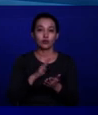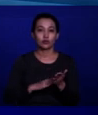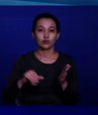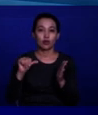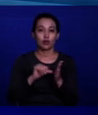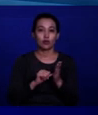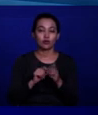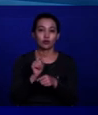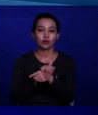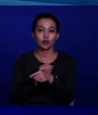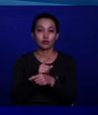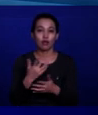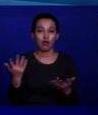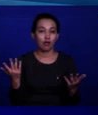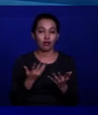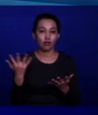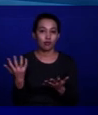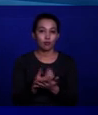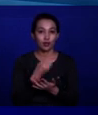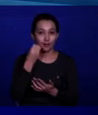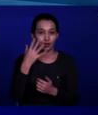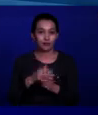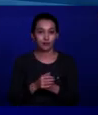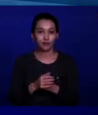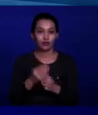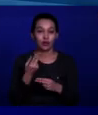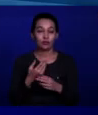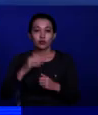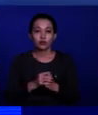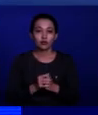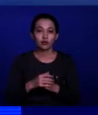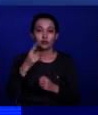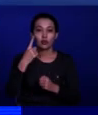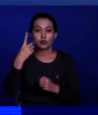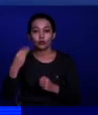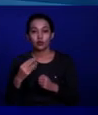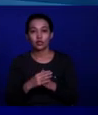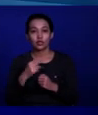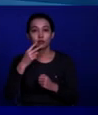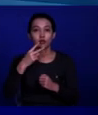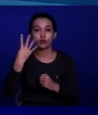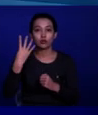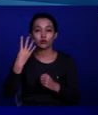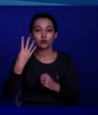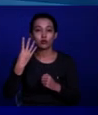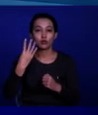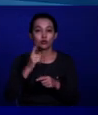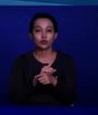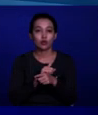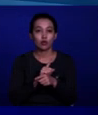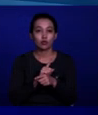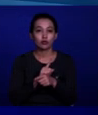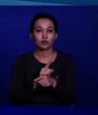soat. Buni qanday topdingiz deysizmi? Demak, buni topish uchun bir sutkamiz 24 soatdan